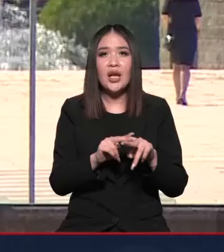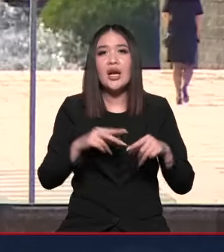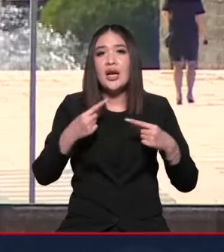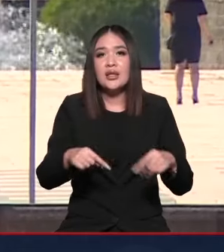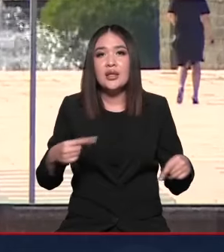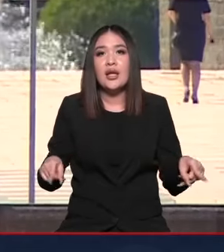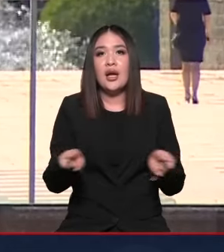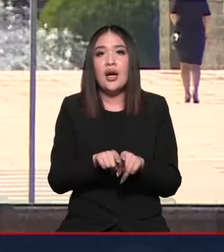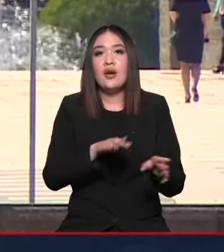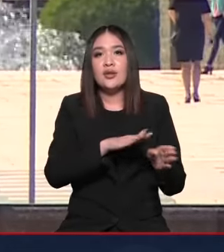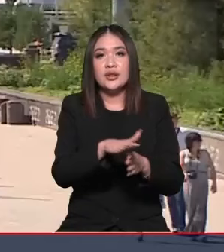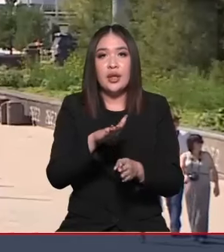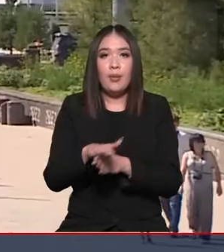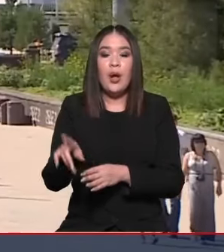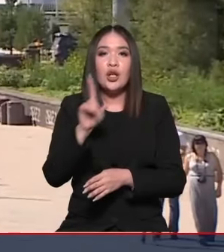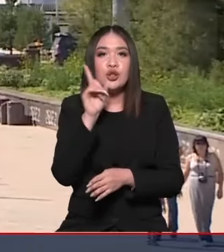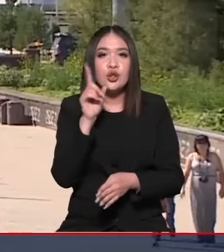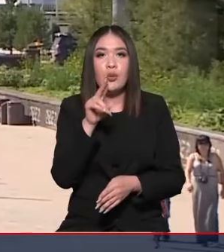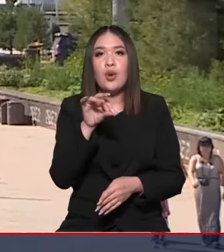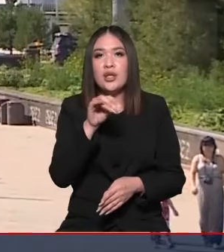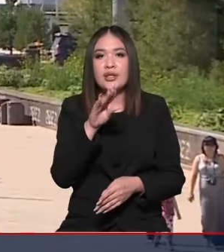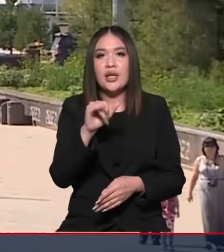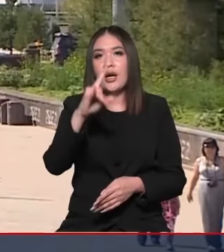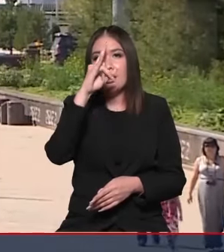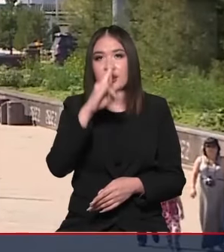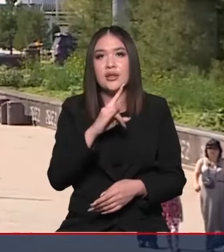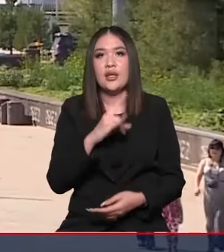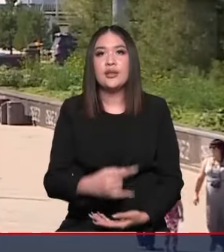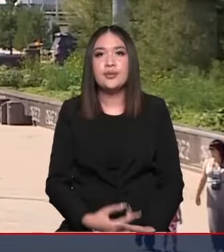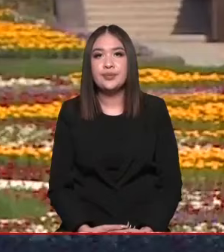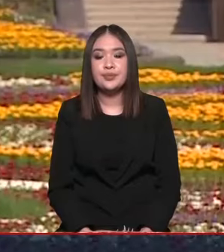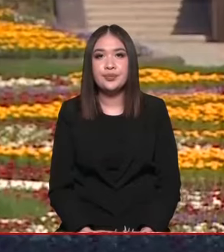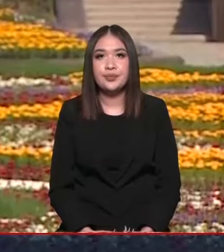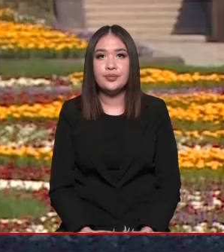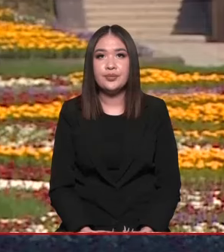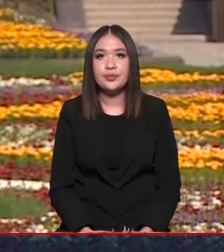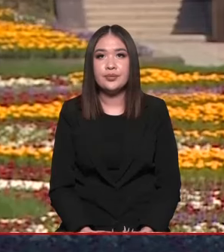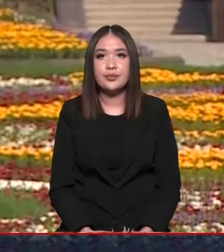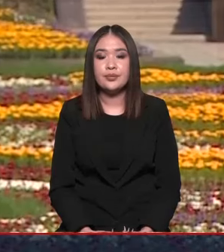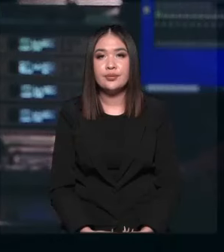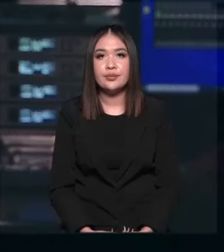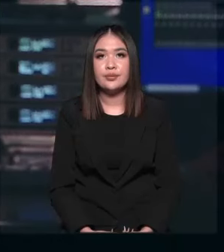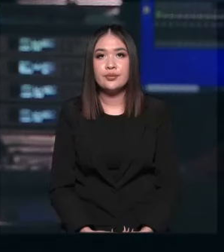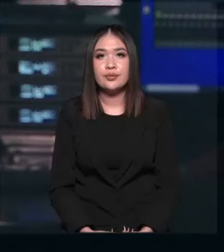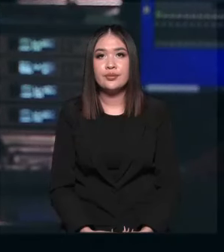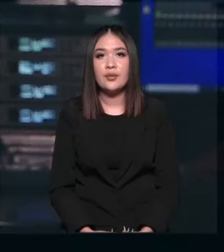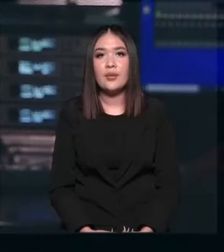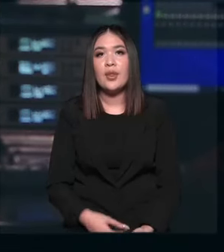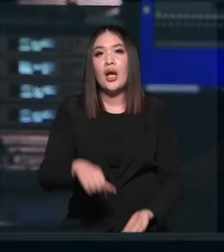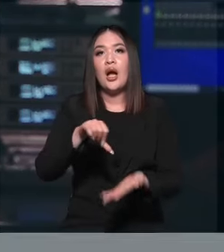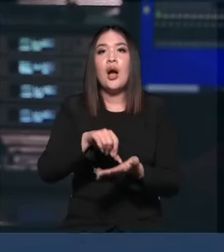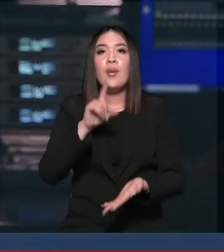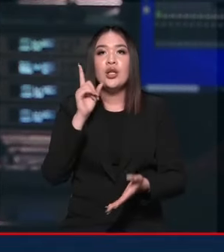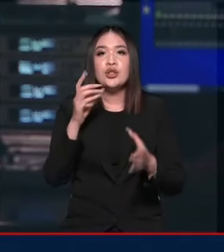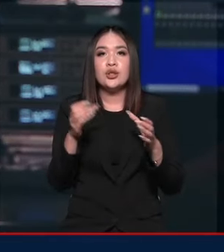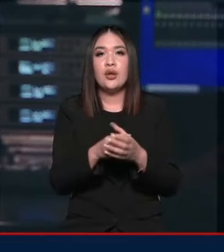инициативы реализуются в рамках концепции молодежной политики Казахстана. представителей